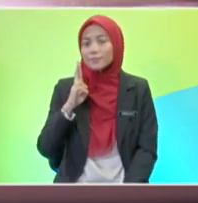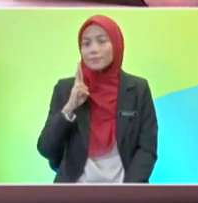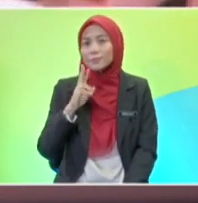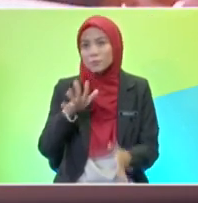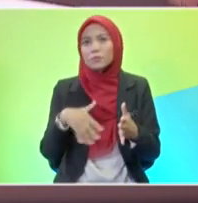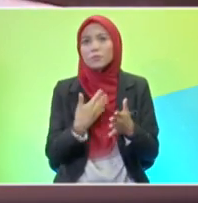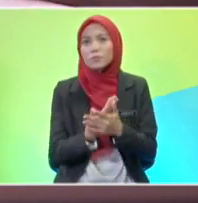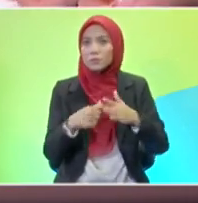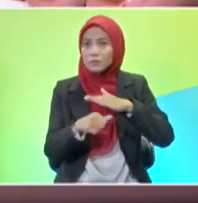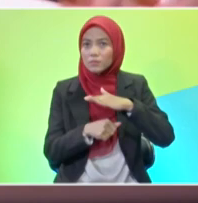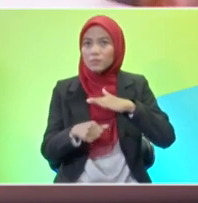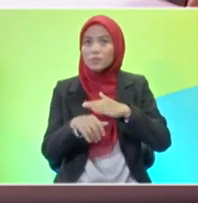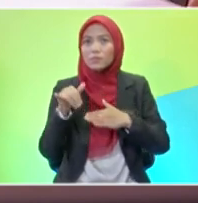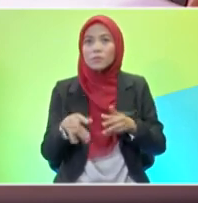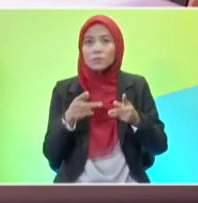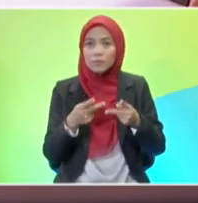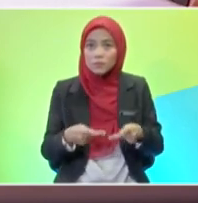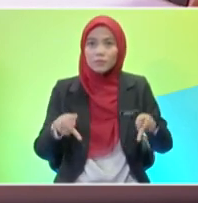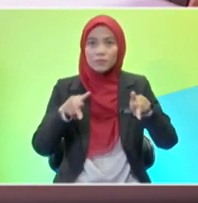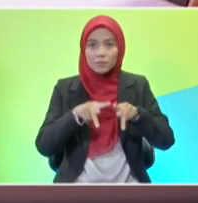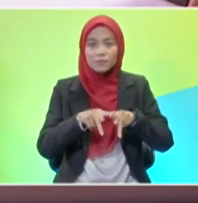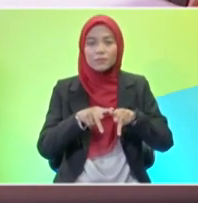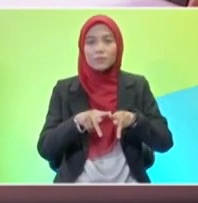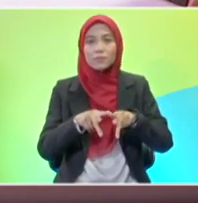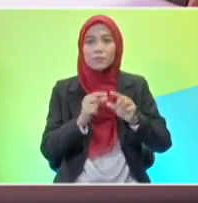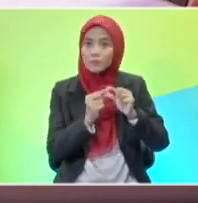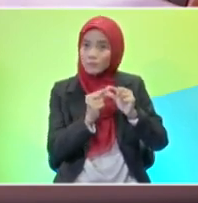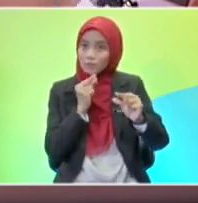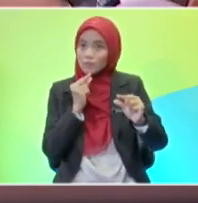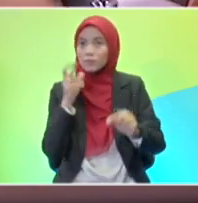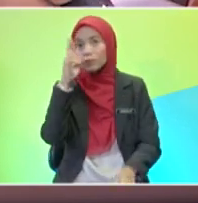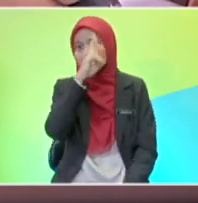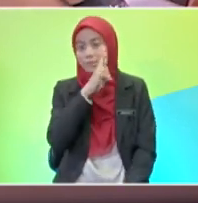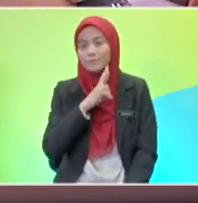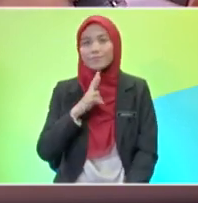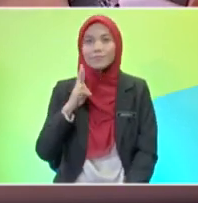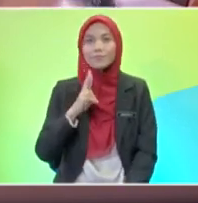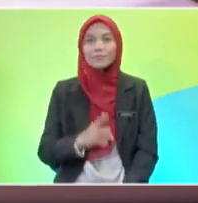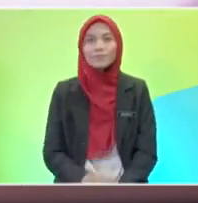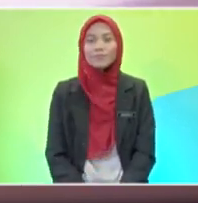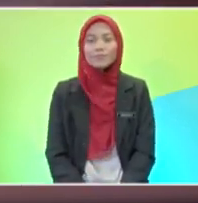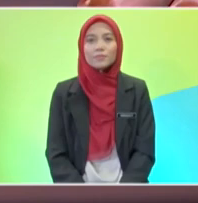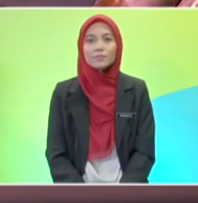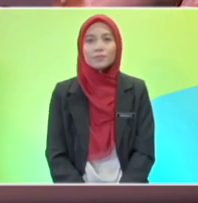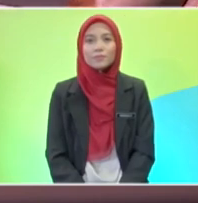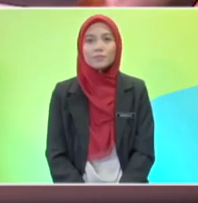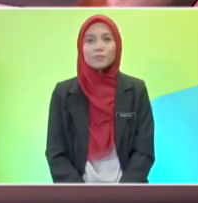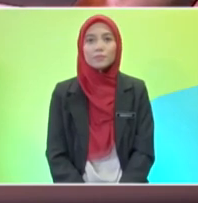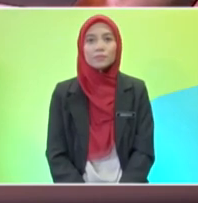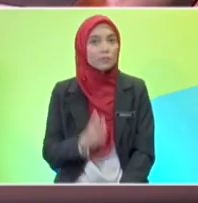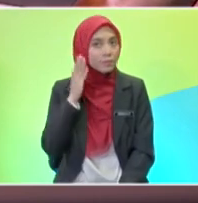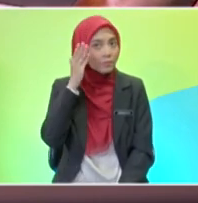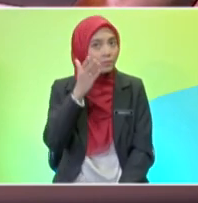yang paling penting barisan Rupee nanti bila kita masuk shading atau kita masuk lakaran dia akan